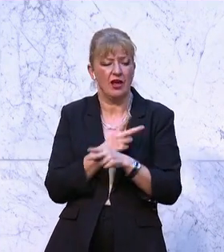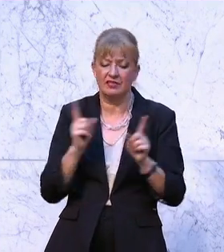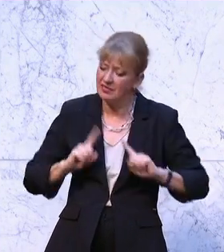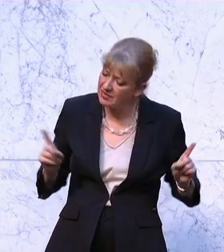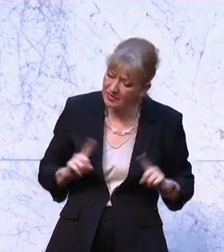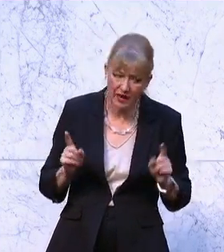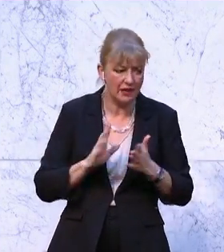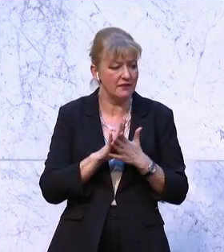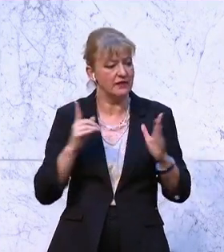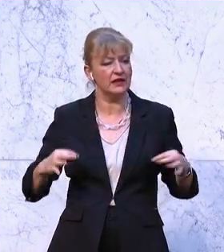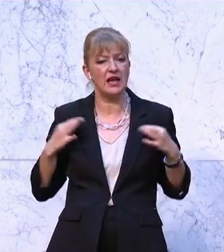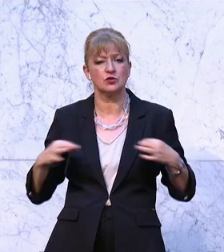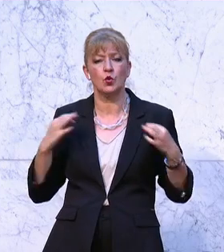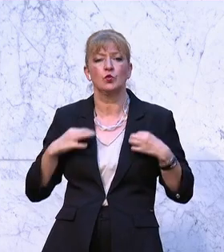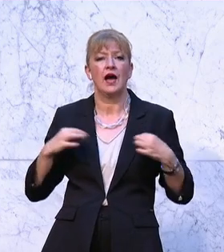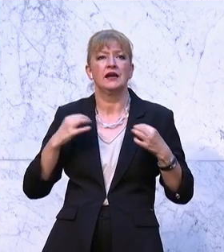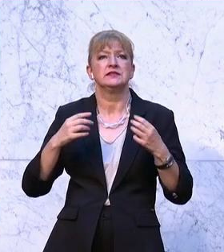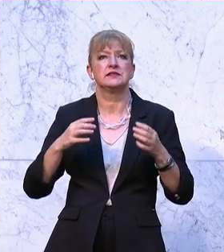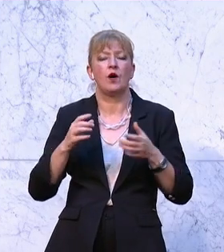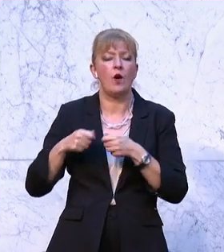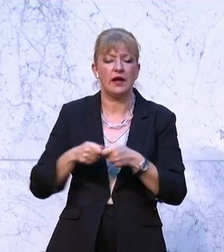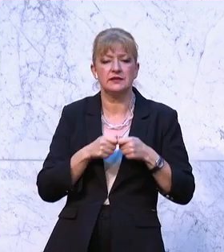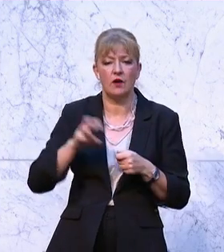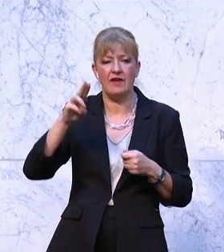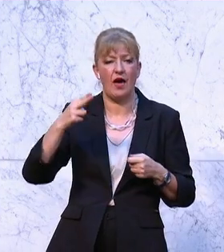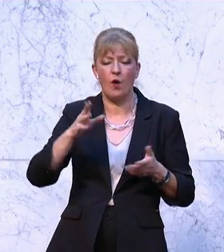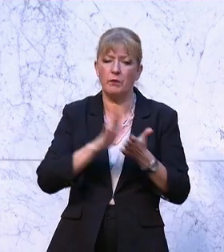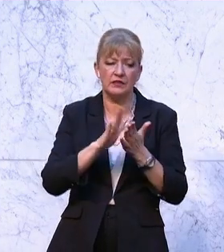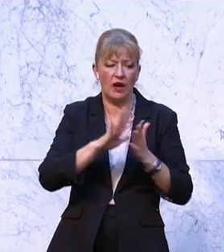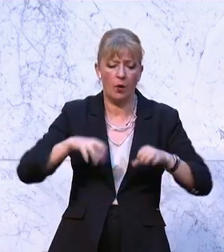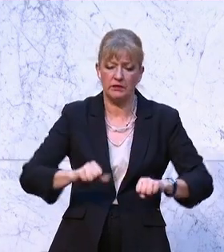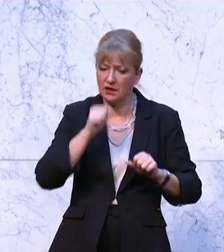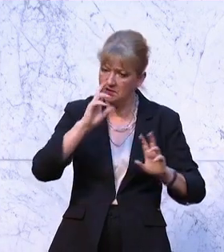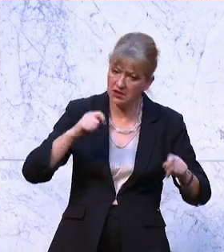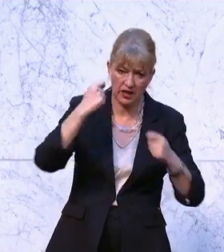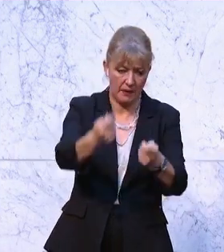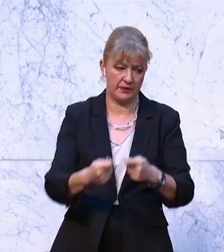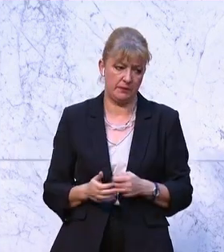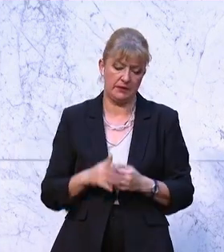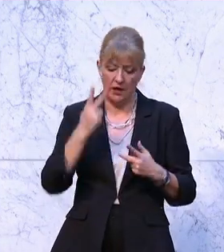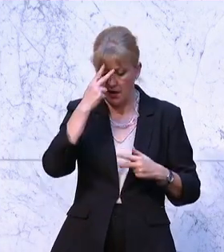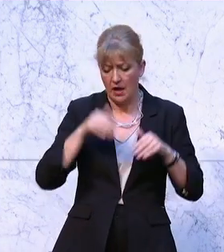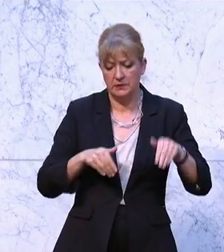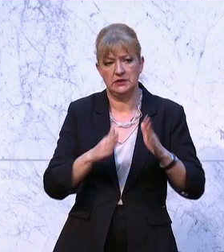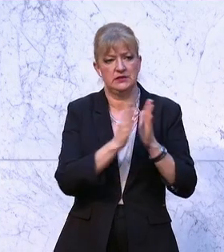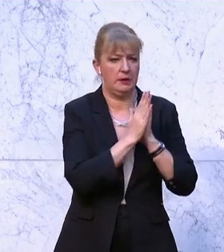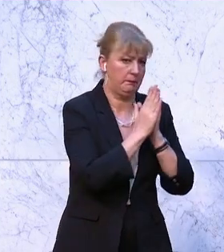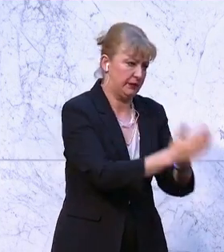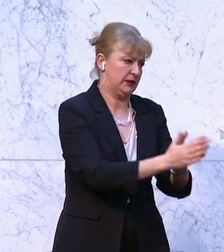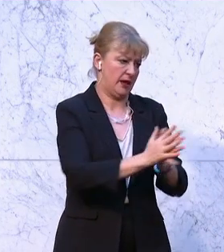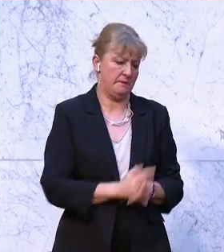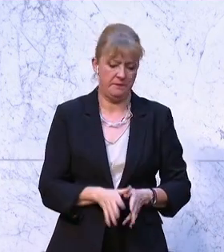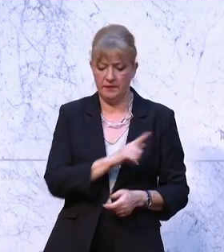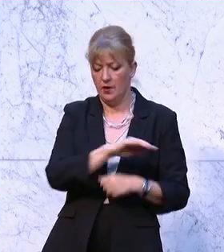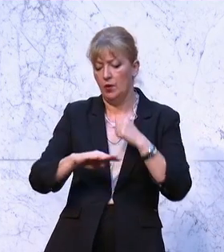eine Weltgesundheitsorganisation abgeben. Und Herr Minister, Folgendes. Ihr Budget, haben